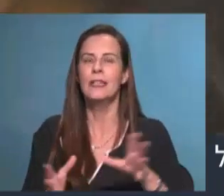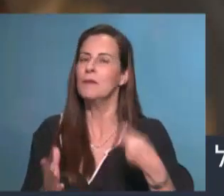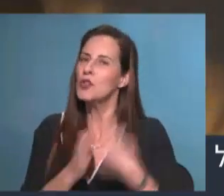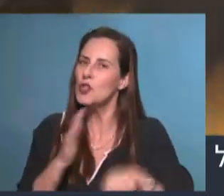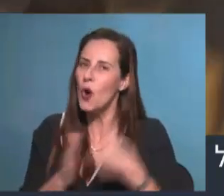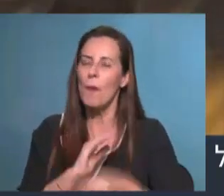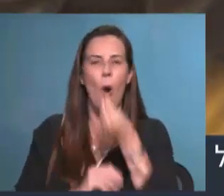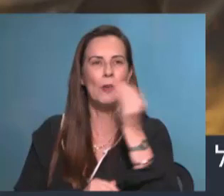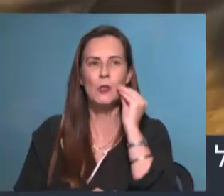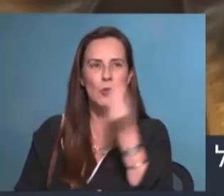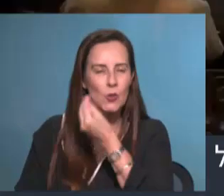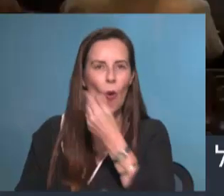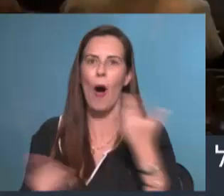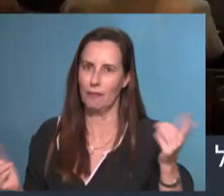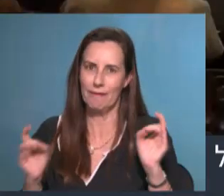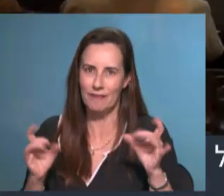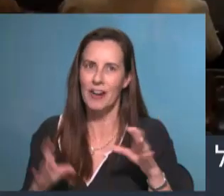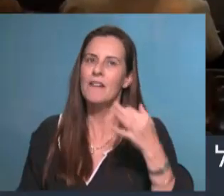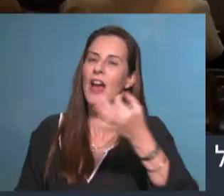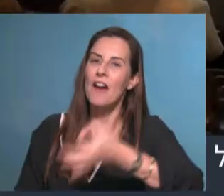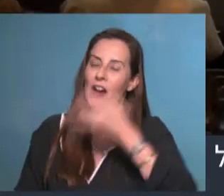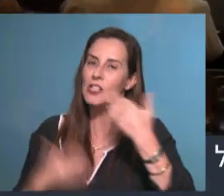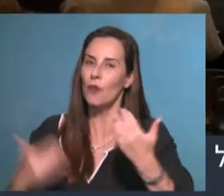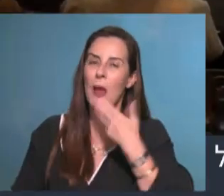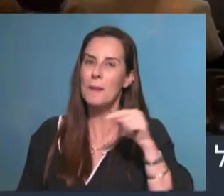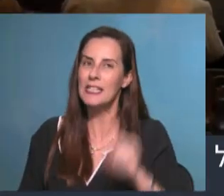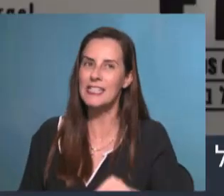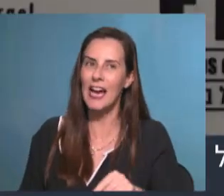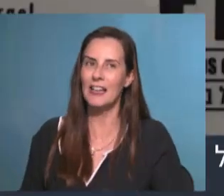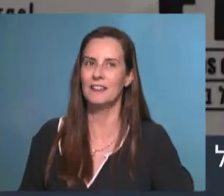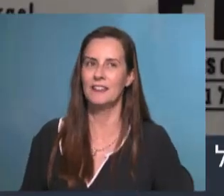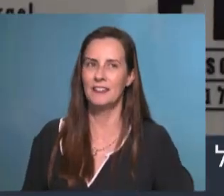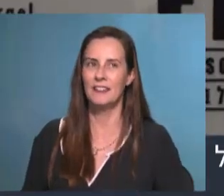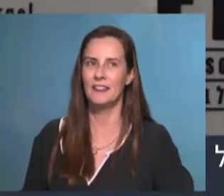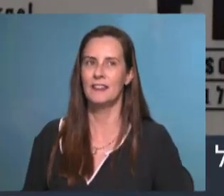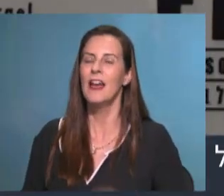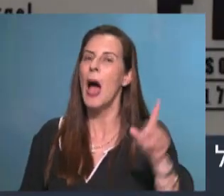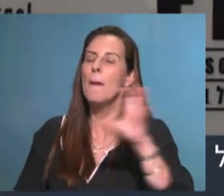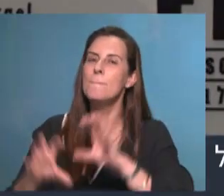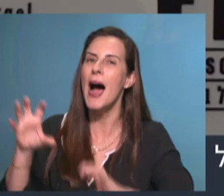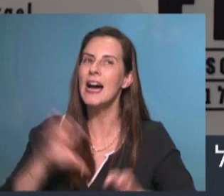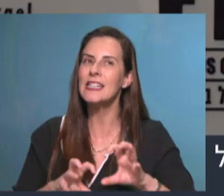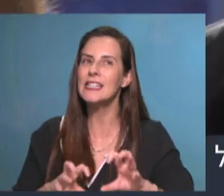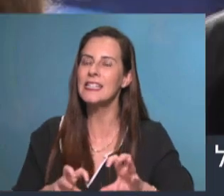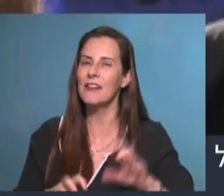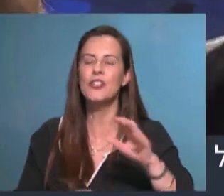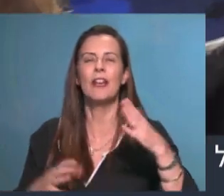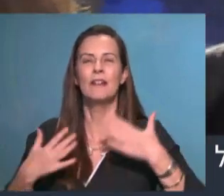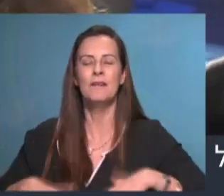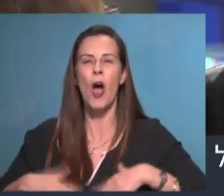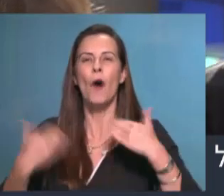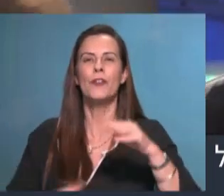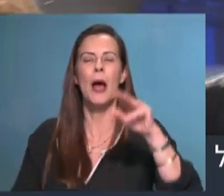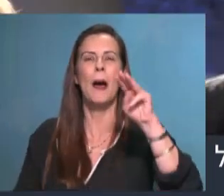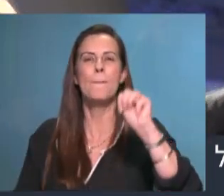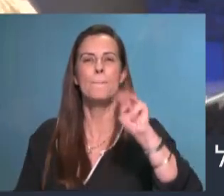ארוחת צהריים חגיגית והרצאה על אופנה ישראלית משרון טל, המעצבת הראשית של בית מסקית, בית האופנה